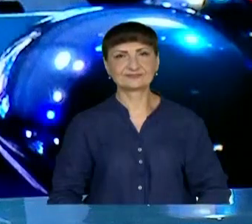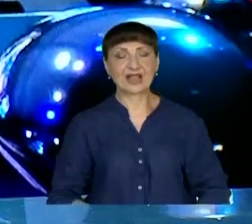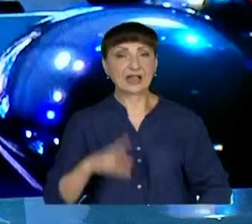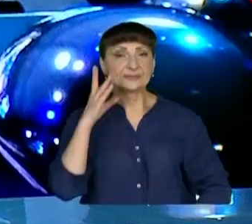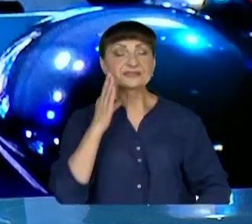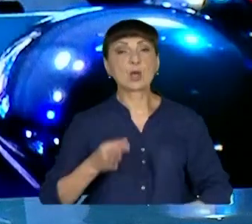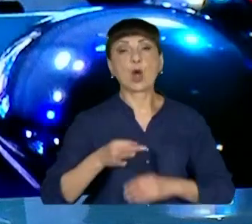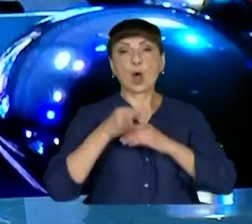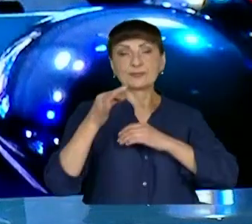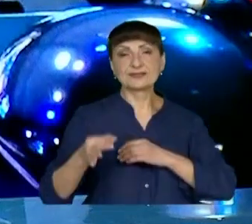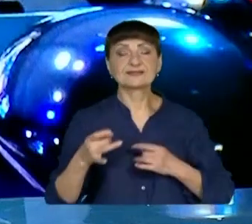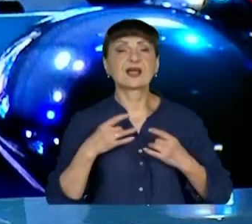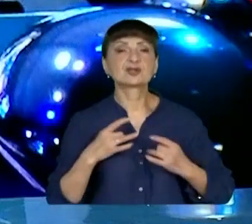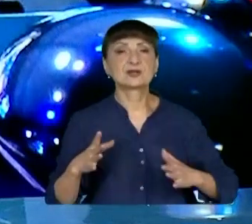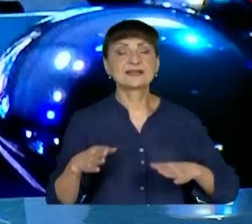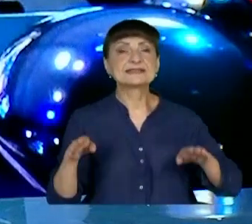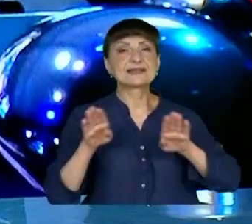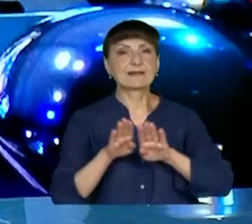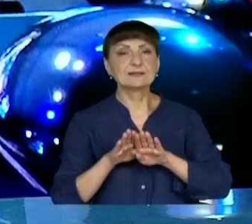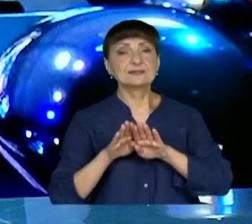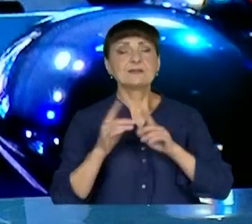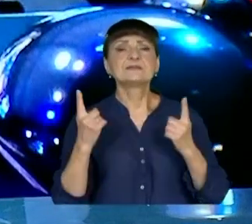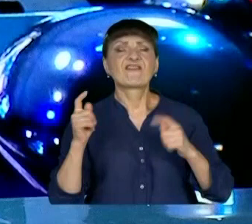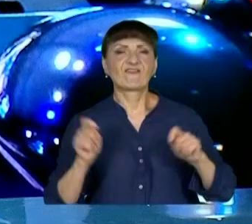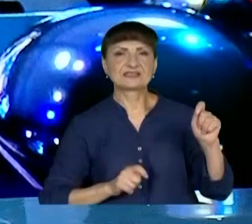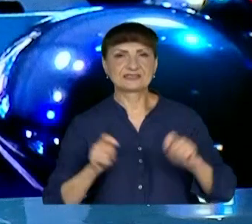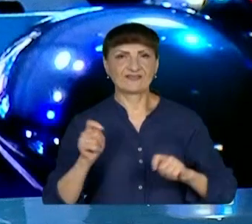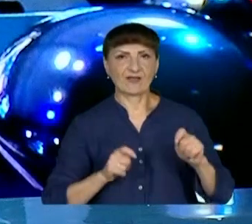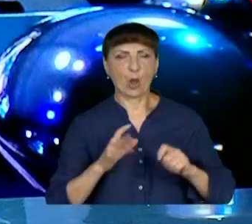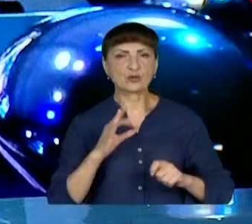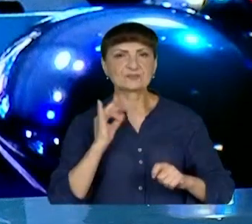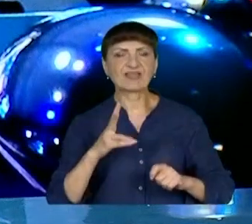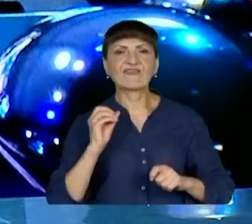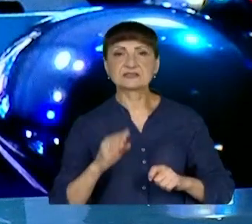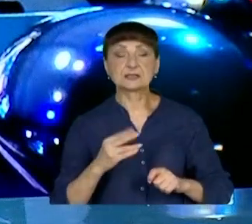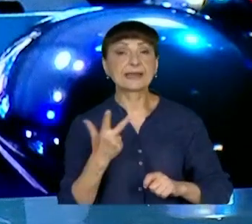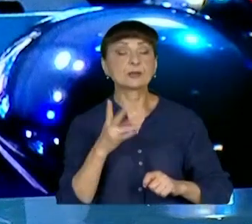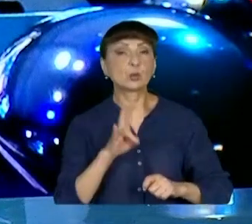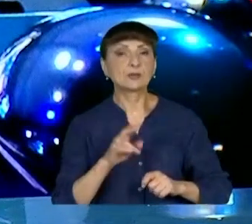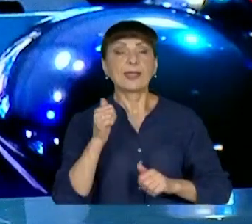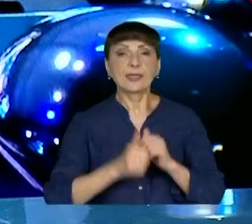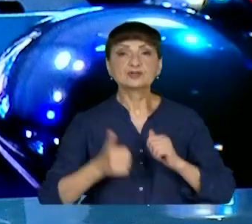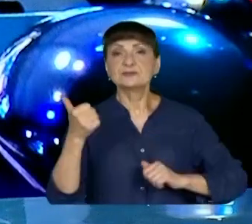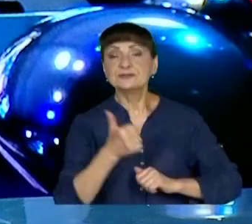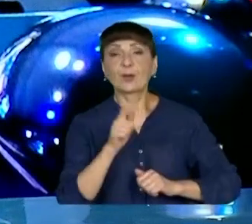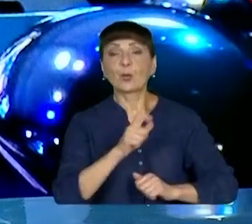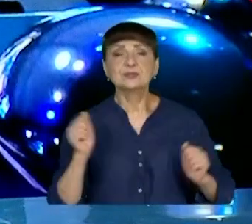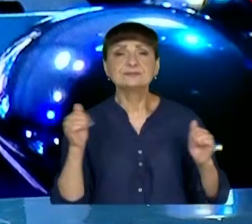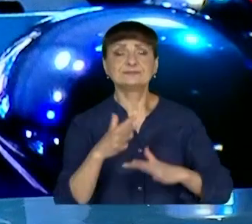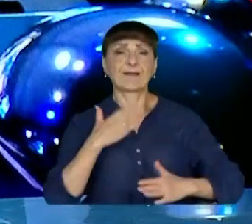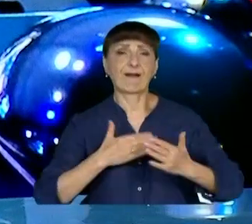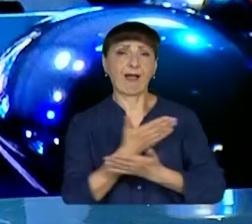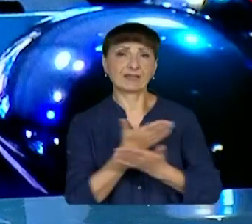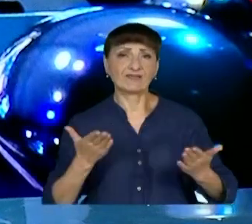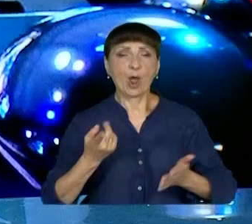В Алматинской области прошло торжественное закрытие мегафестиваля «Аспанфест». Начиная с 3 июня он еженедельно радовал жителей и гостей